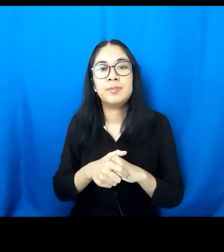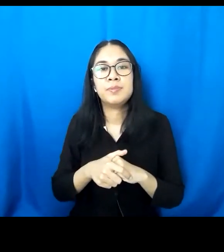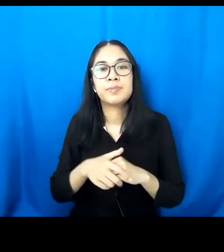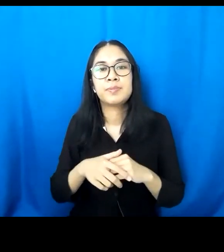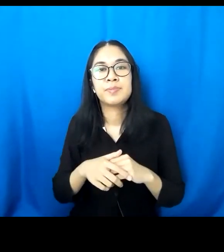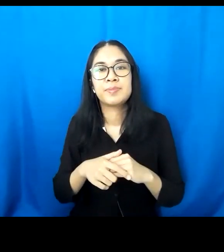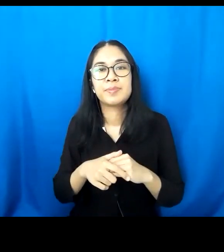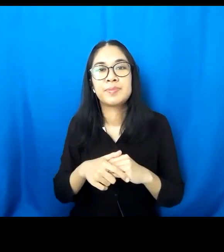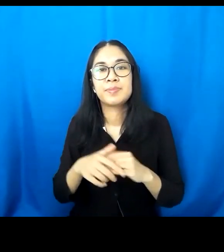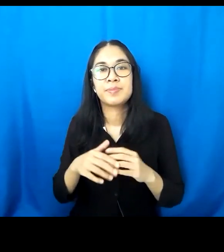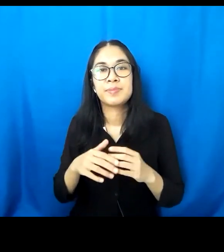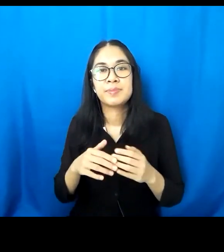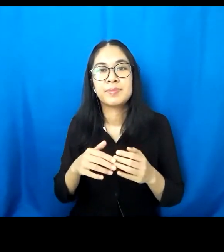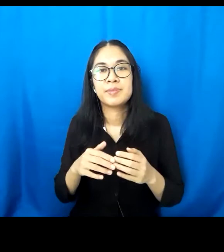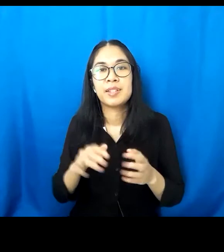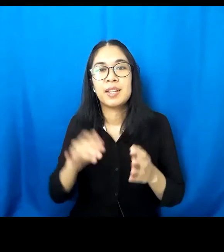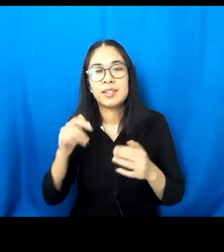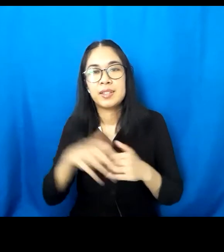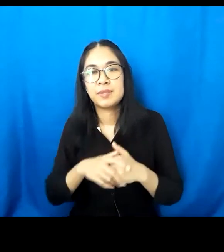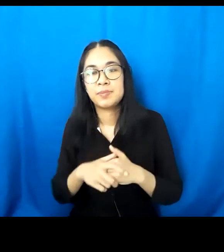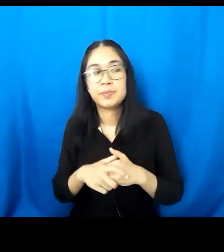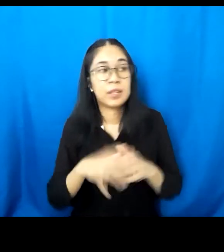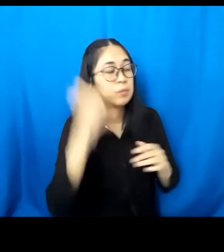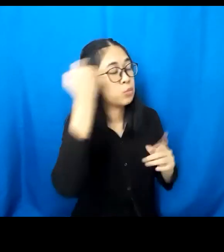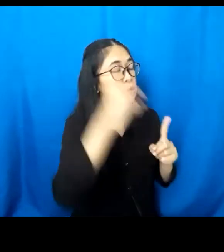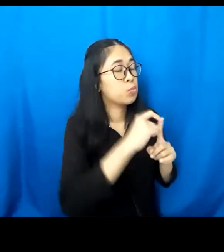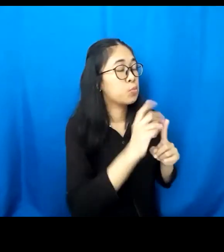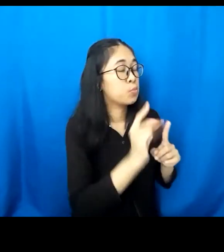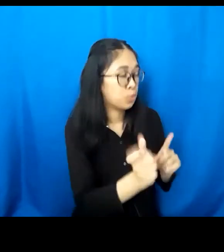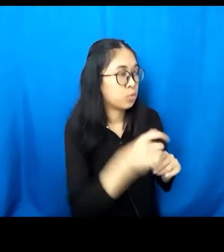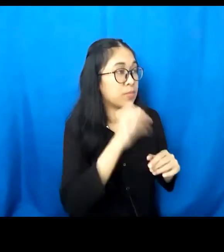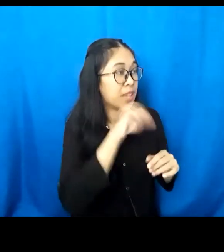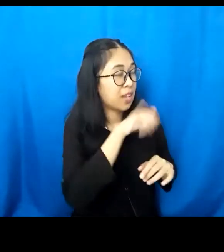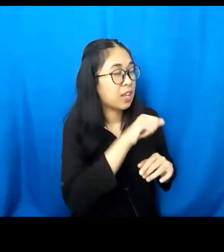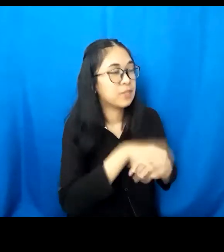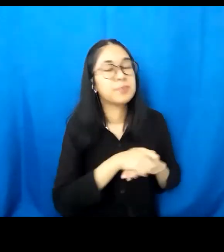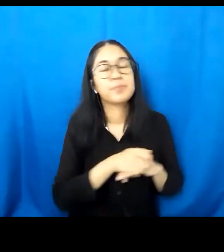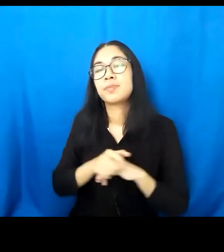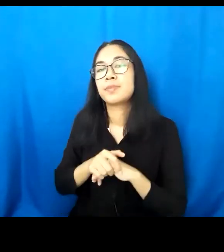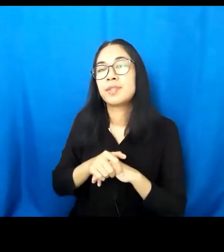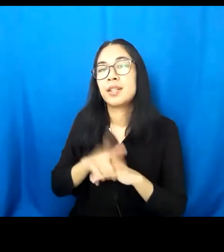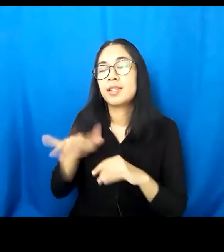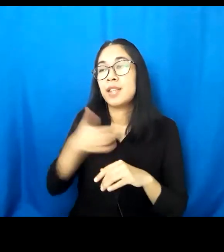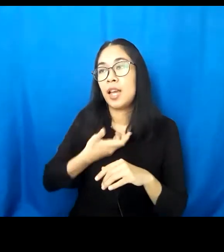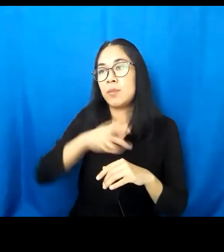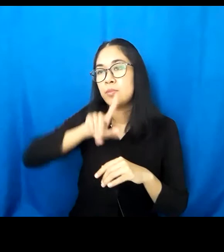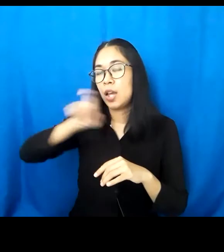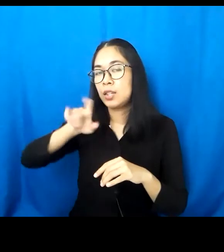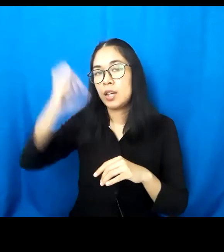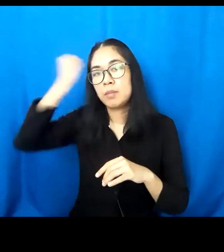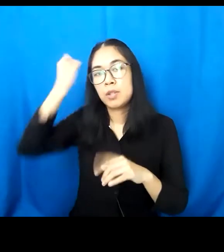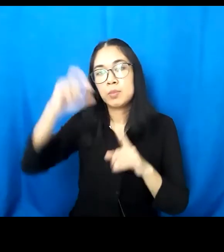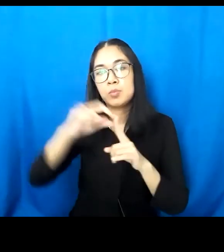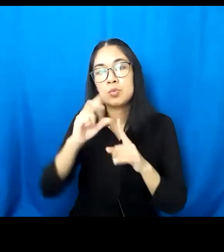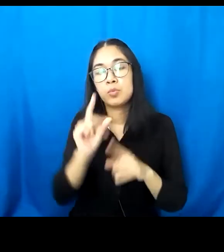Ya, oke baik. Saya akan menanyakan ke Ibu Prudence terlebih dahulu ya. Ibu